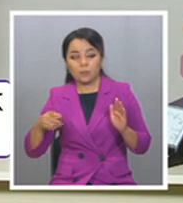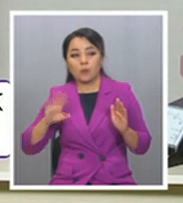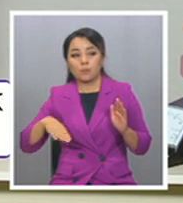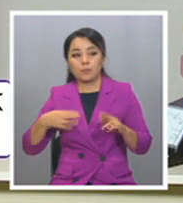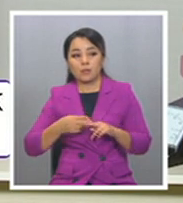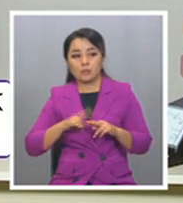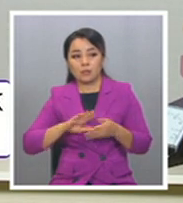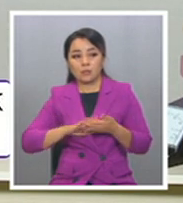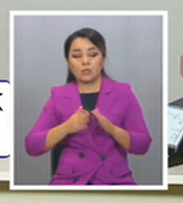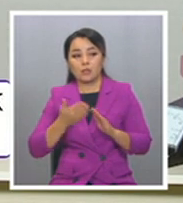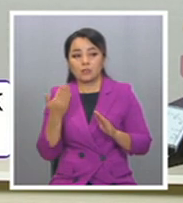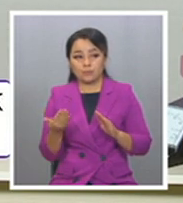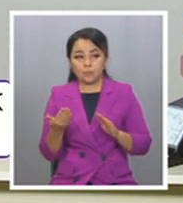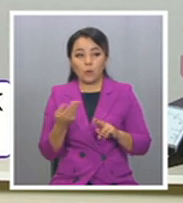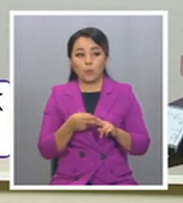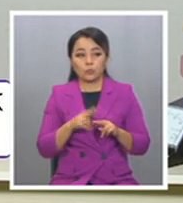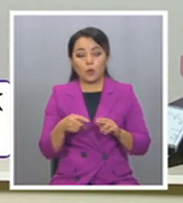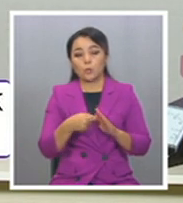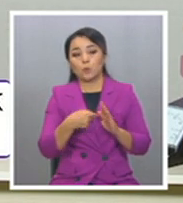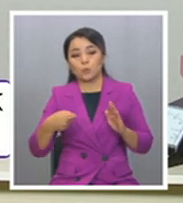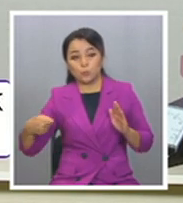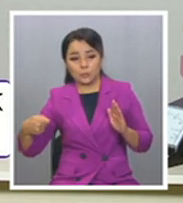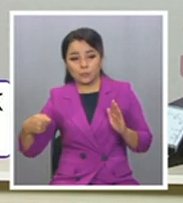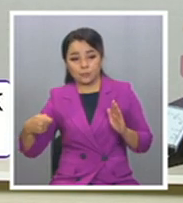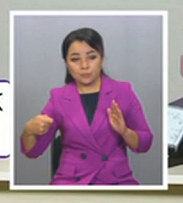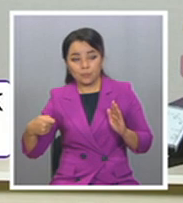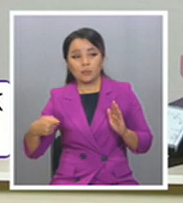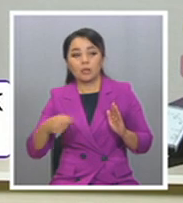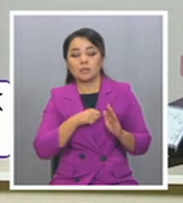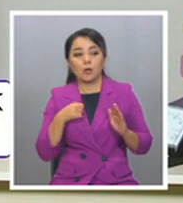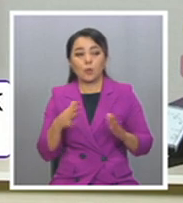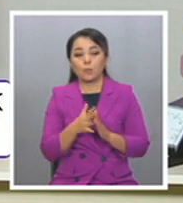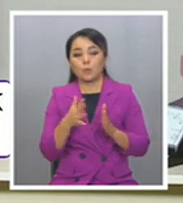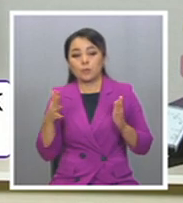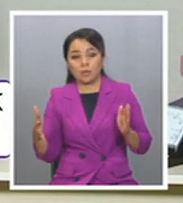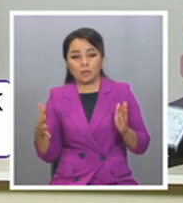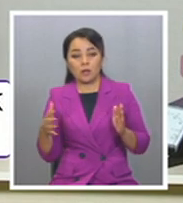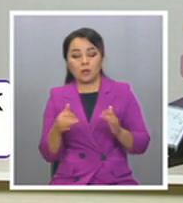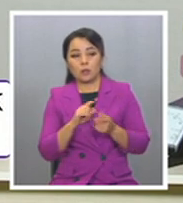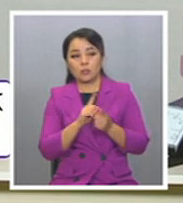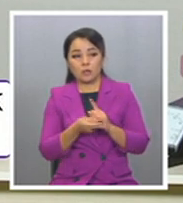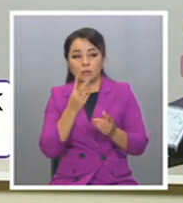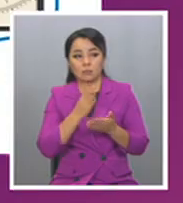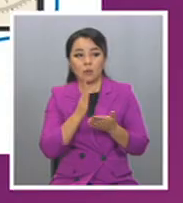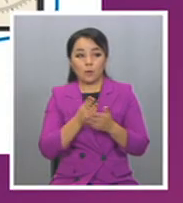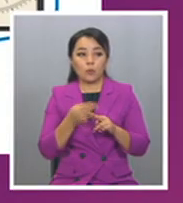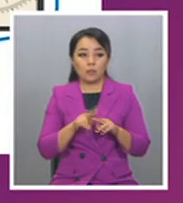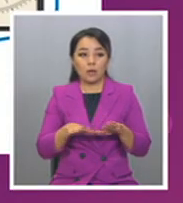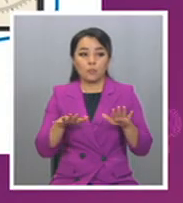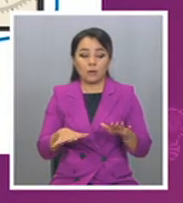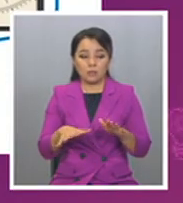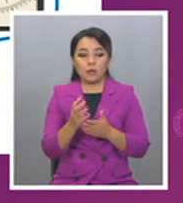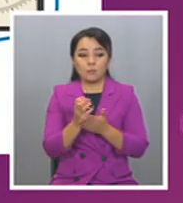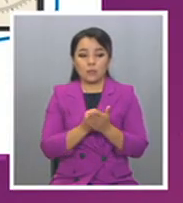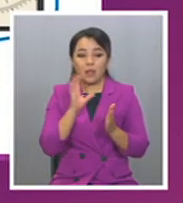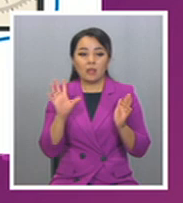кезде оның созылуы, яғни координатасы ең үлкен мәнге ауытқиды, демек ол жерде потенциалдық энергия максимум